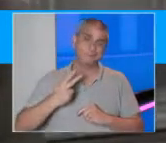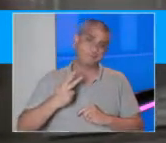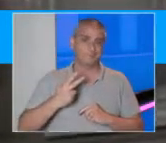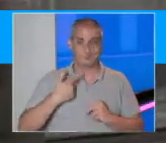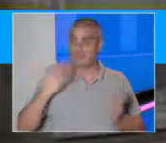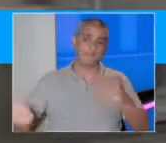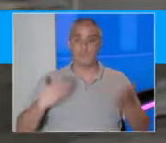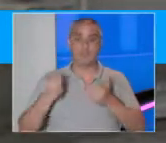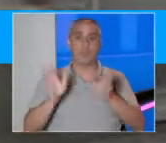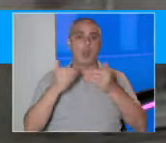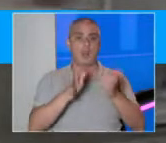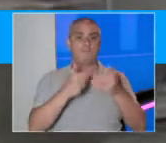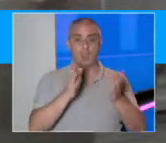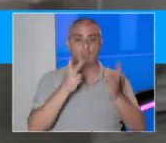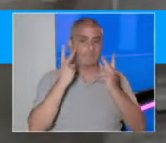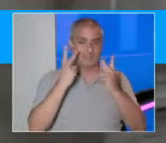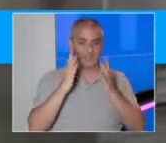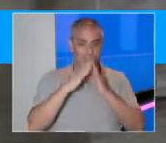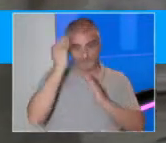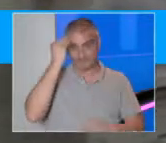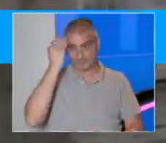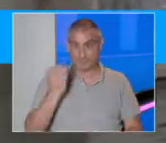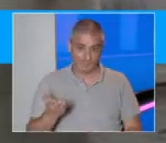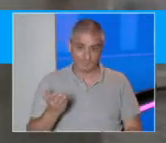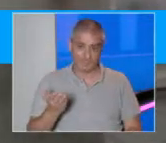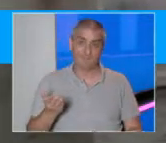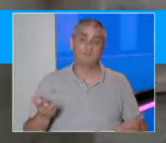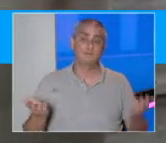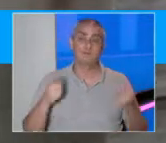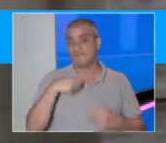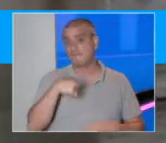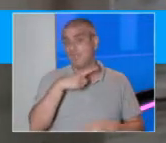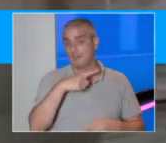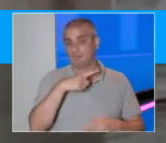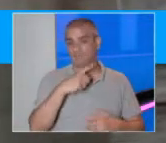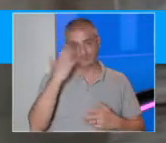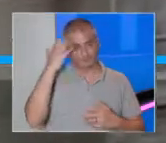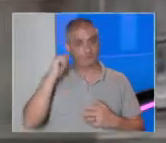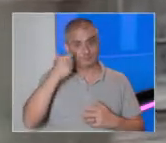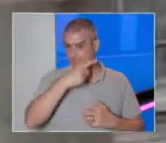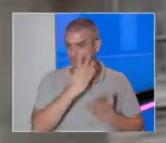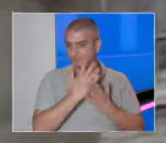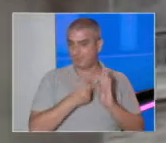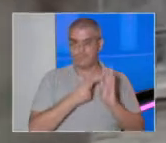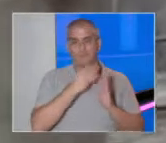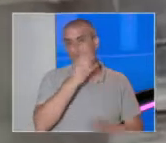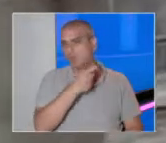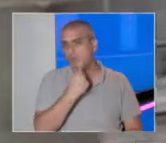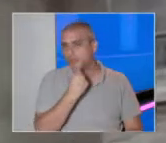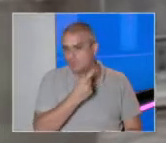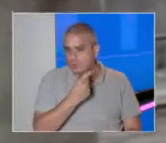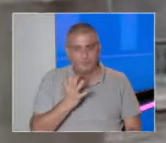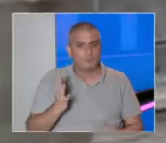אנחנו מיהרנו לפתוח, בעיקר את בתי הספר, והם, המדען הראשי פה, כמה פעמים שאלו אותו, אמרו